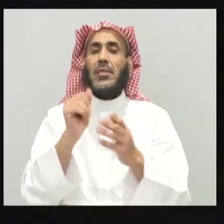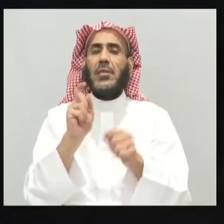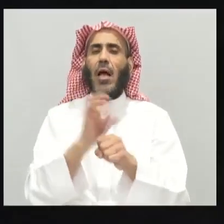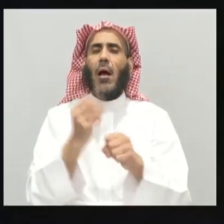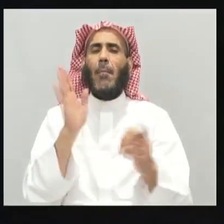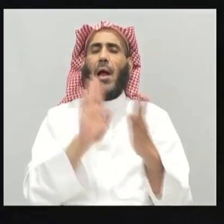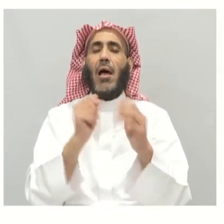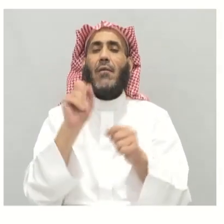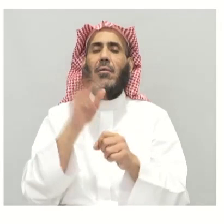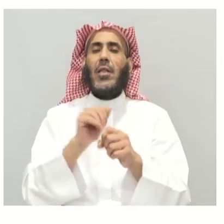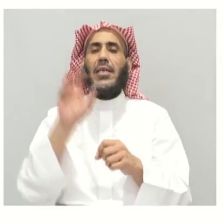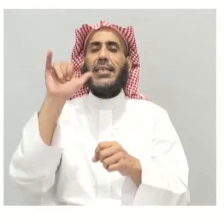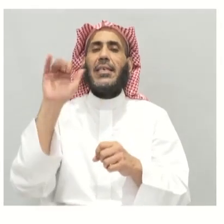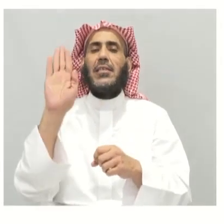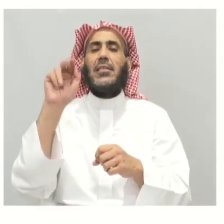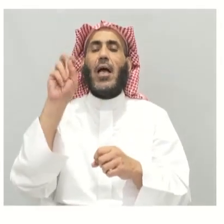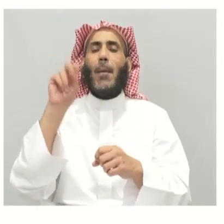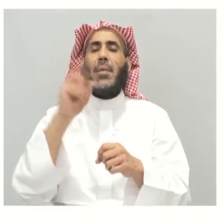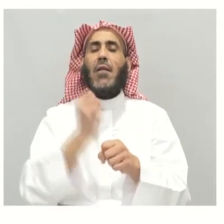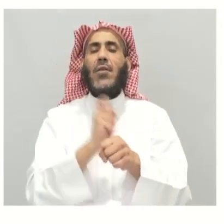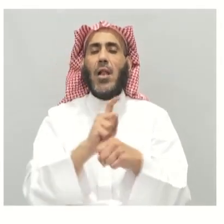ماضي يستقبل،